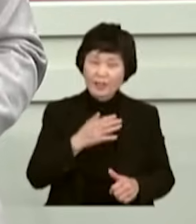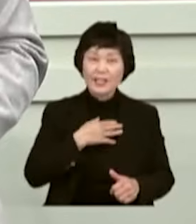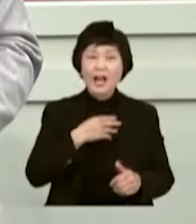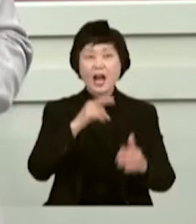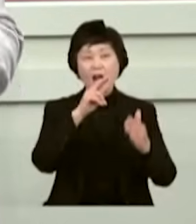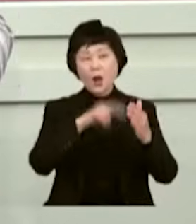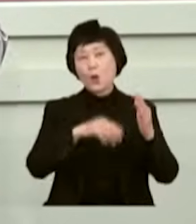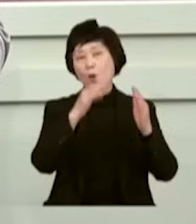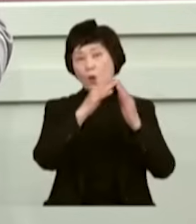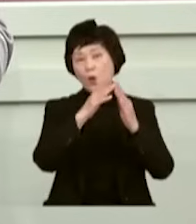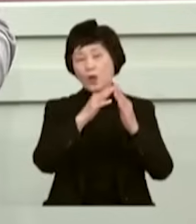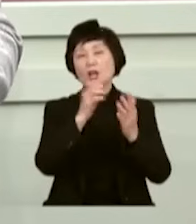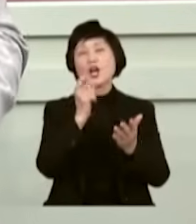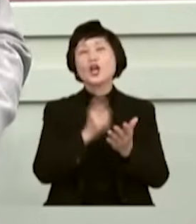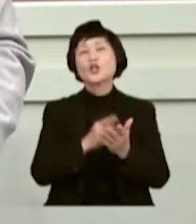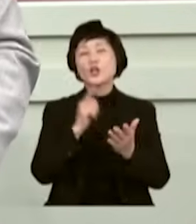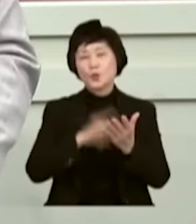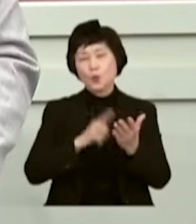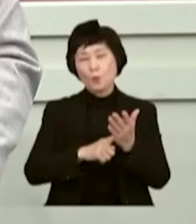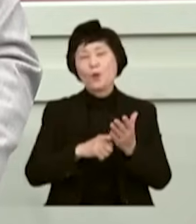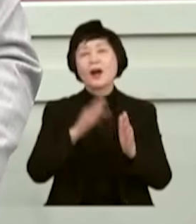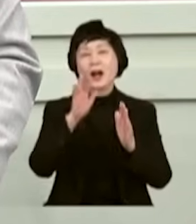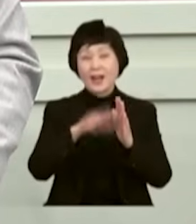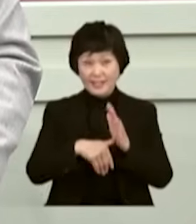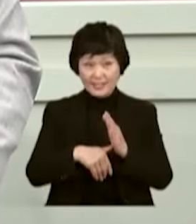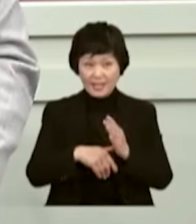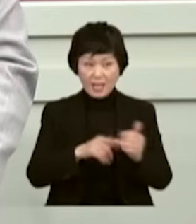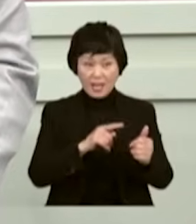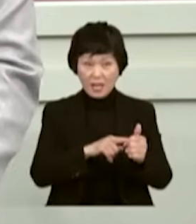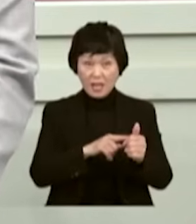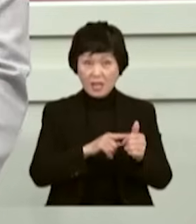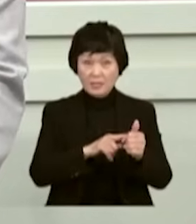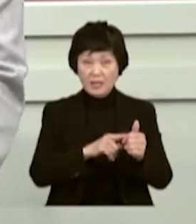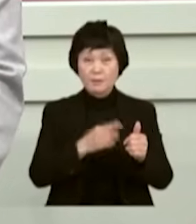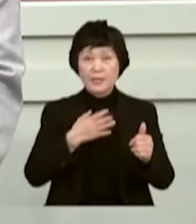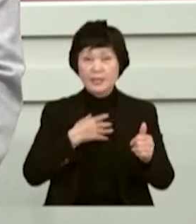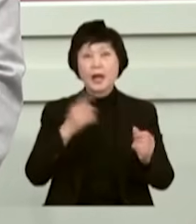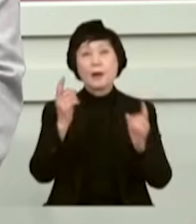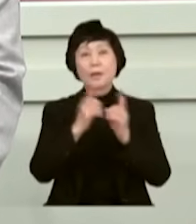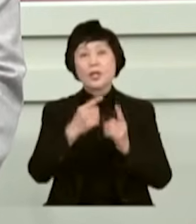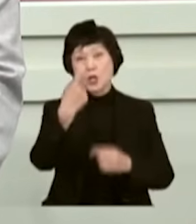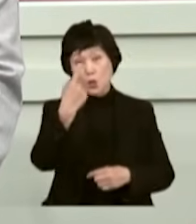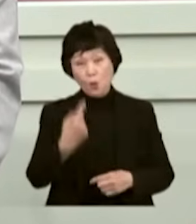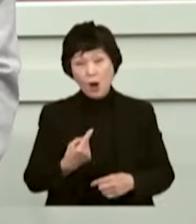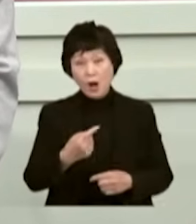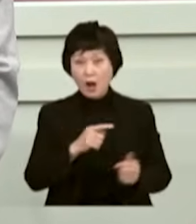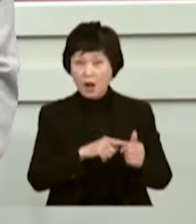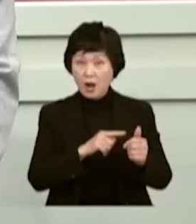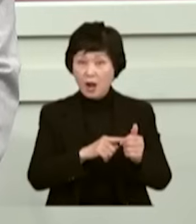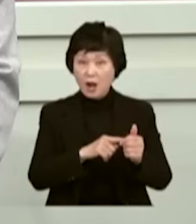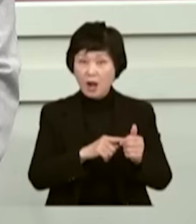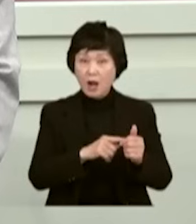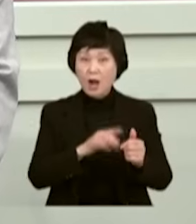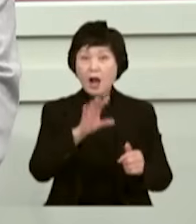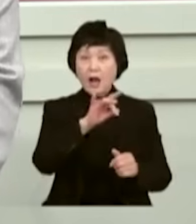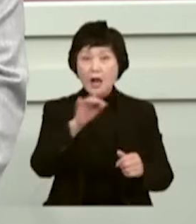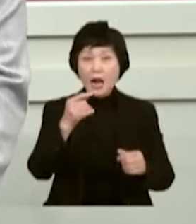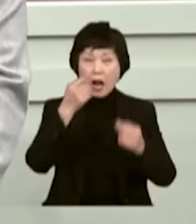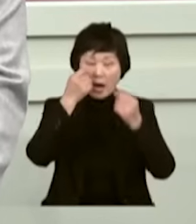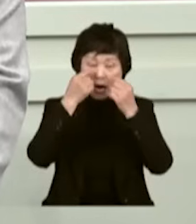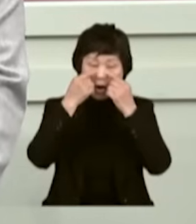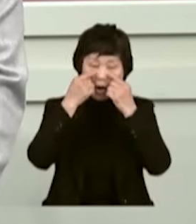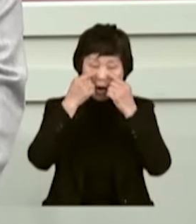하고 있을 때 저 한참 재수할 때 네. 찾아왔어요 밤에. 난 조영구 친구도 가끔 눈시울이 붉었는데 그날은